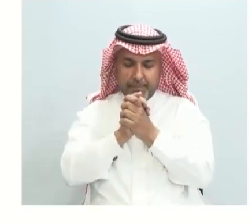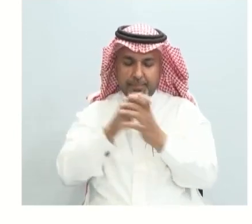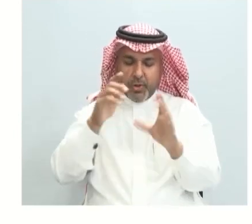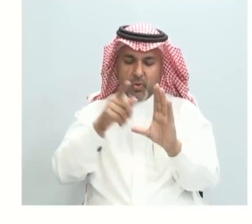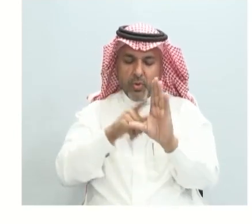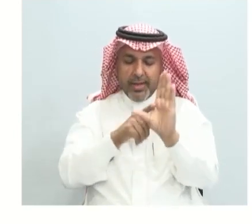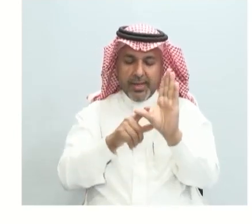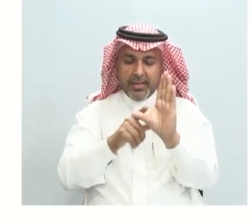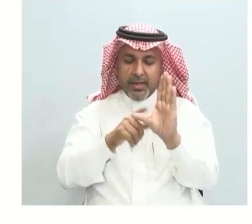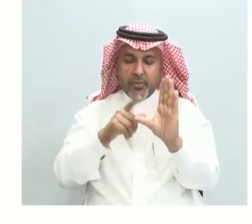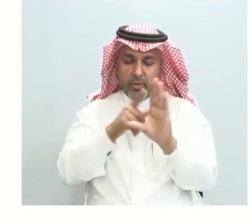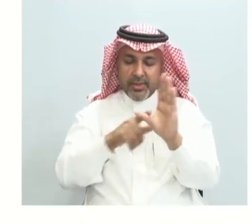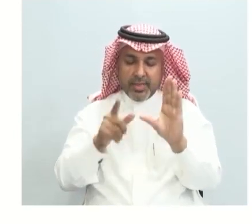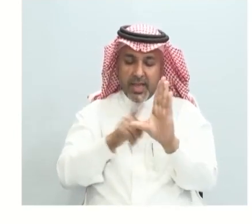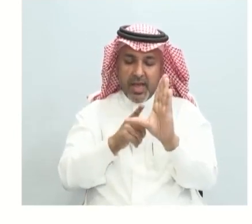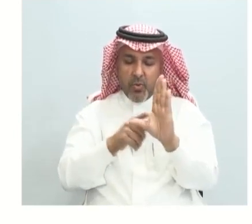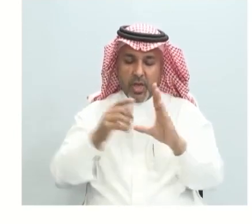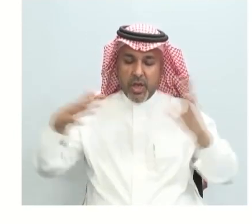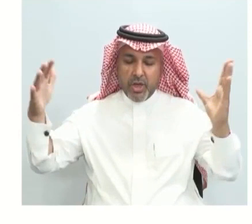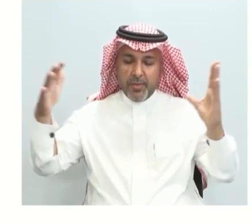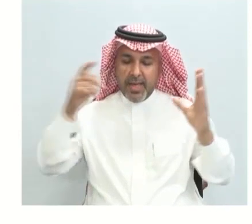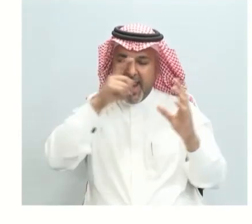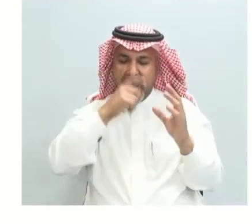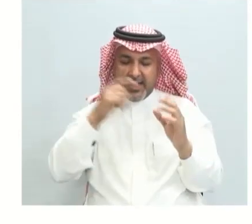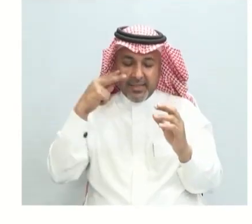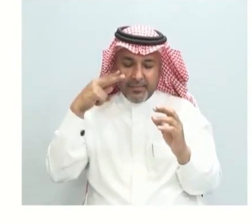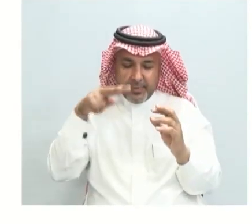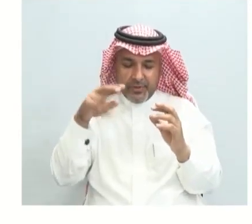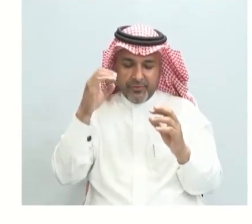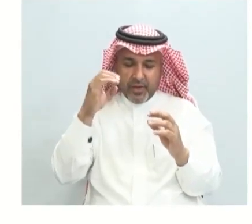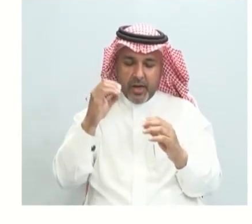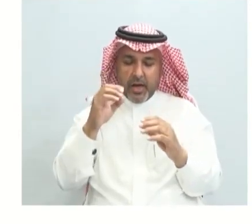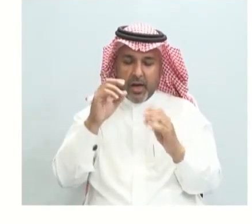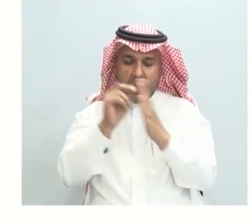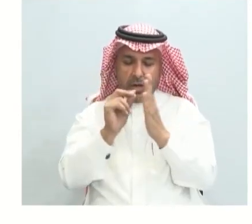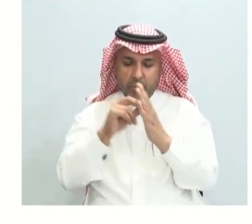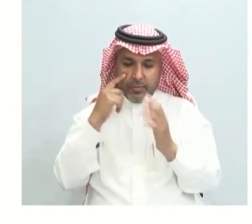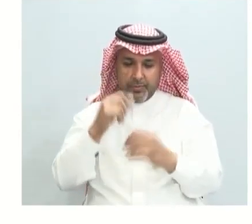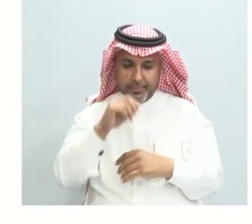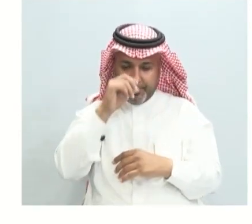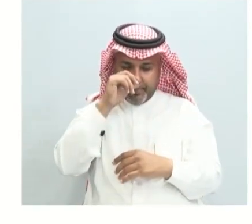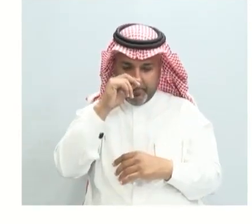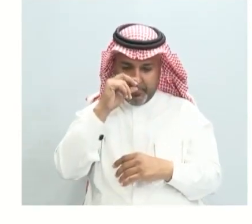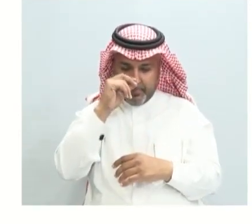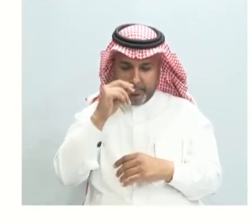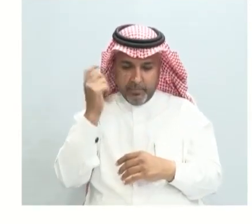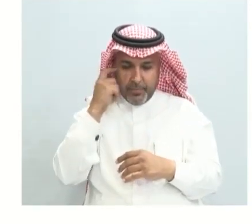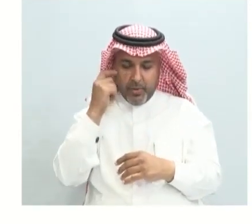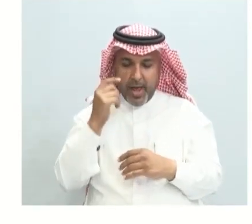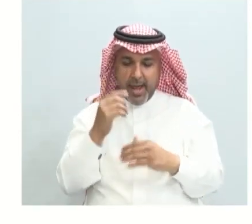الاتي في في الجيب او في الساين احنا نعرف ان الجيب يكون موجب في الربع